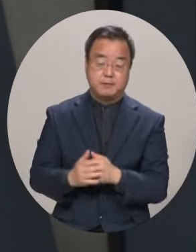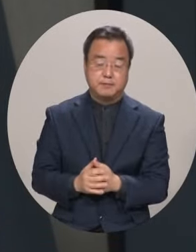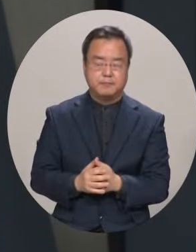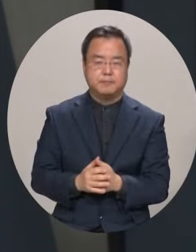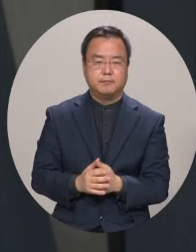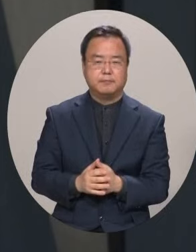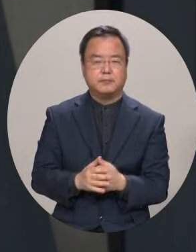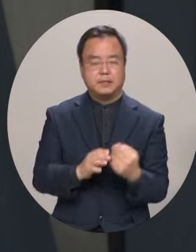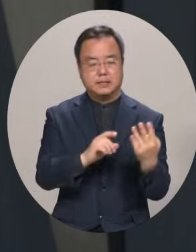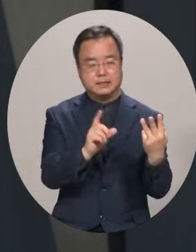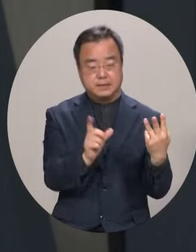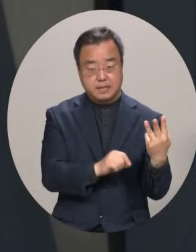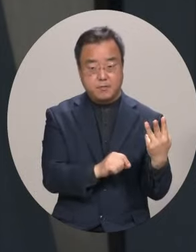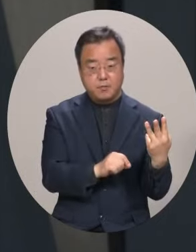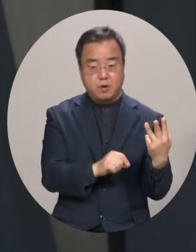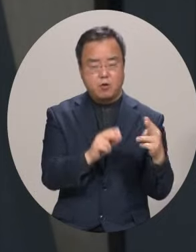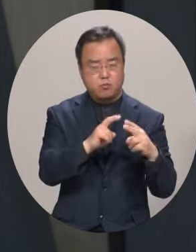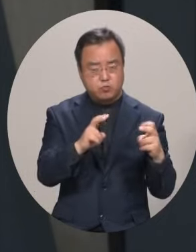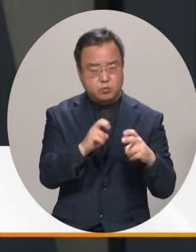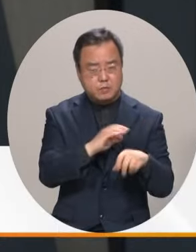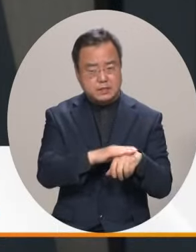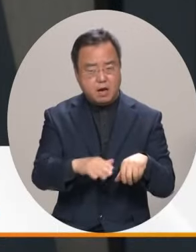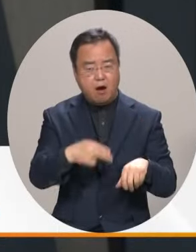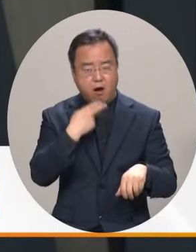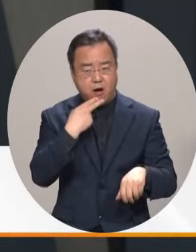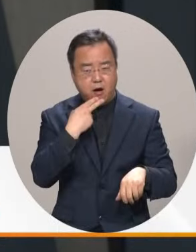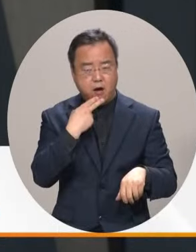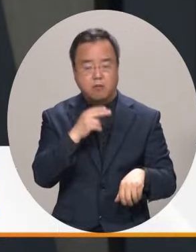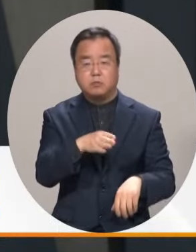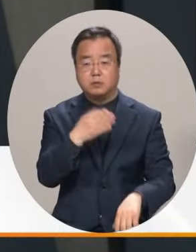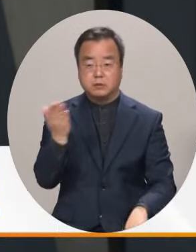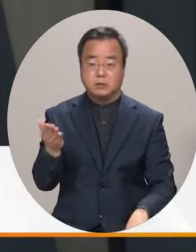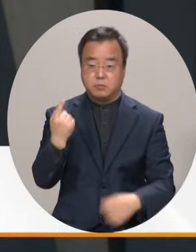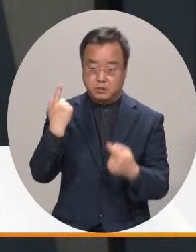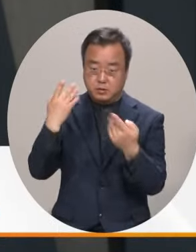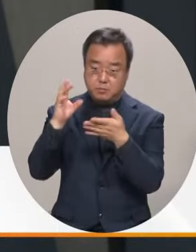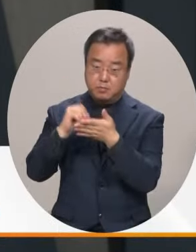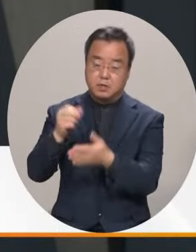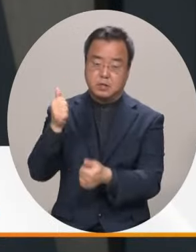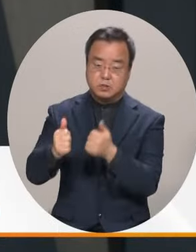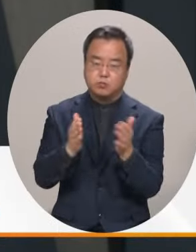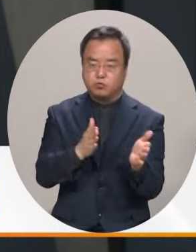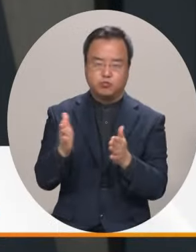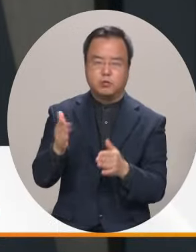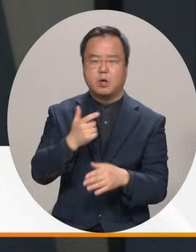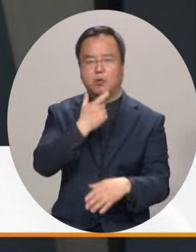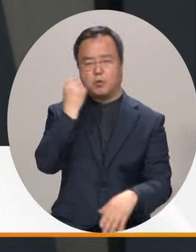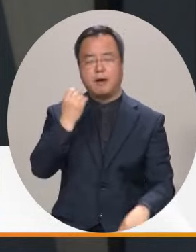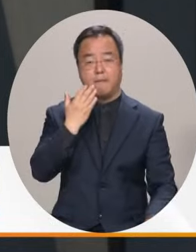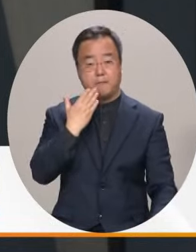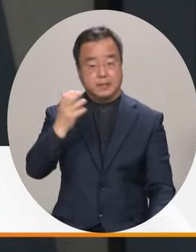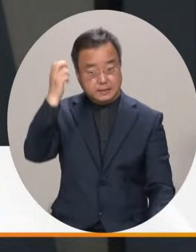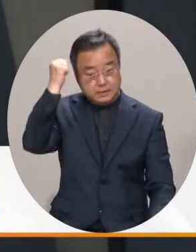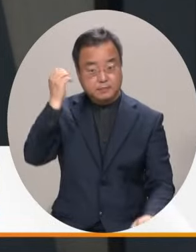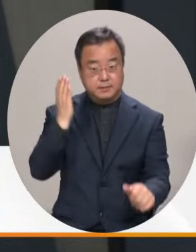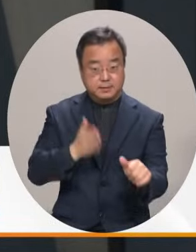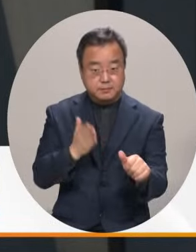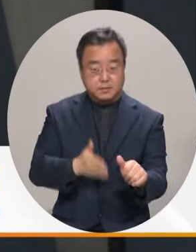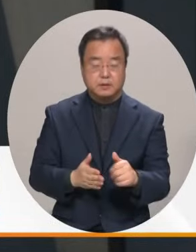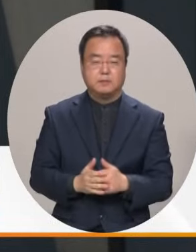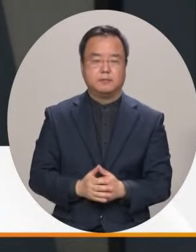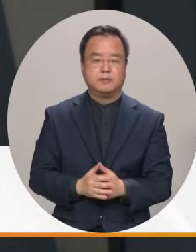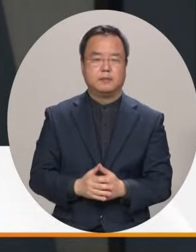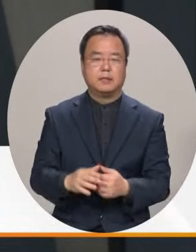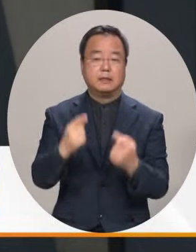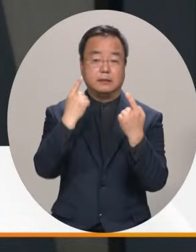되면은 3월 학병을 제대로 분석하지 않으면은 수능 대비가 소홀해질 수 있다는 점도 꼭 명심해야 되고요 그리고